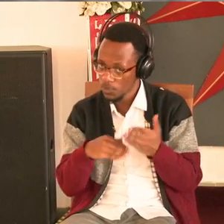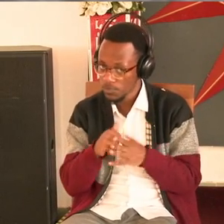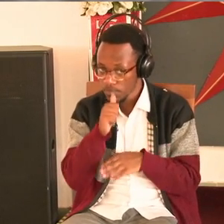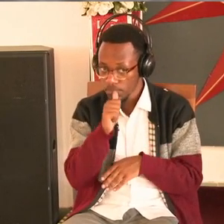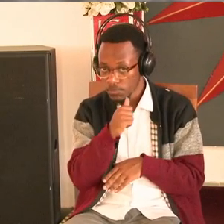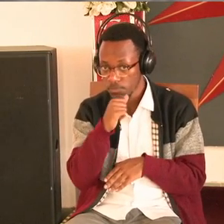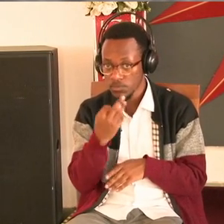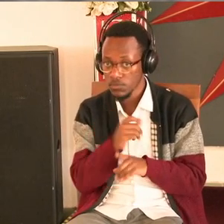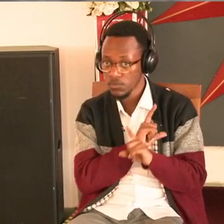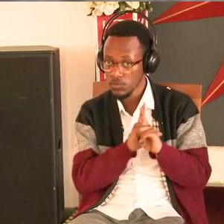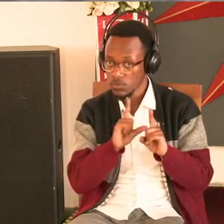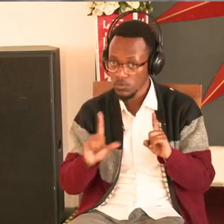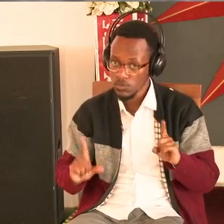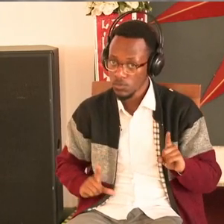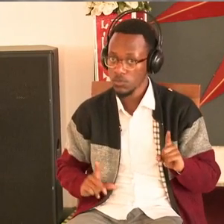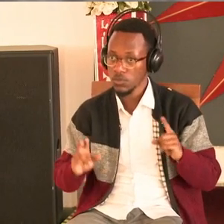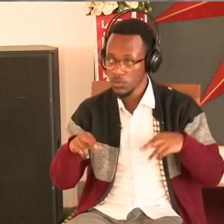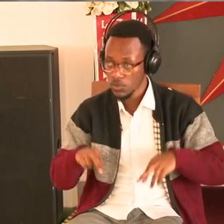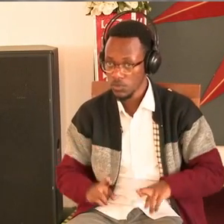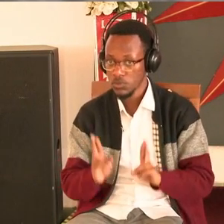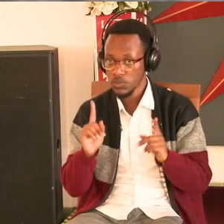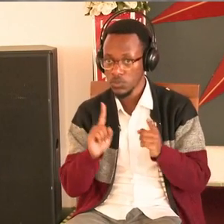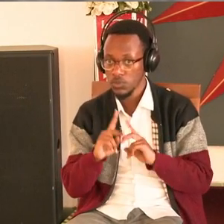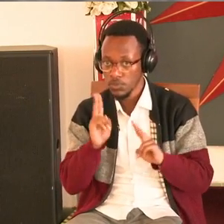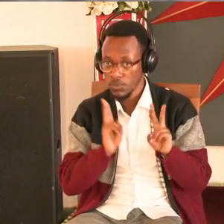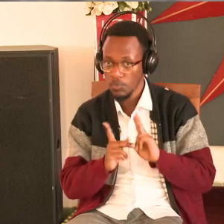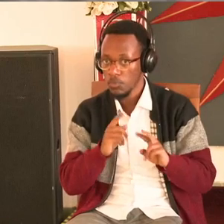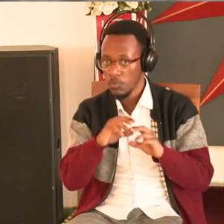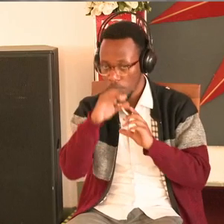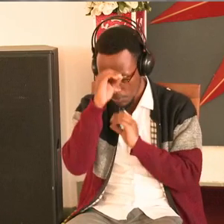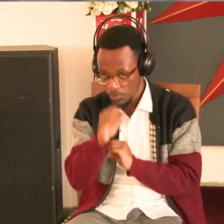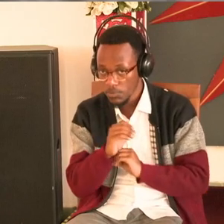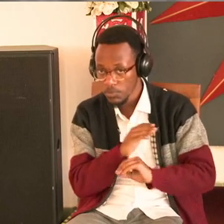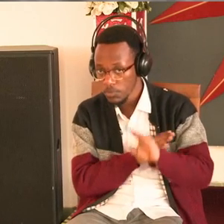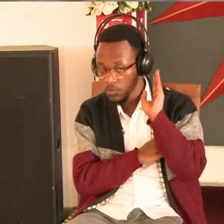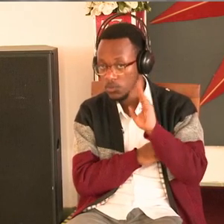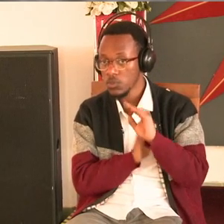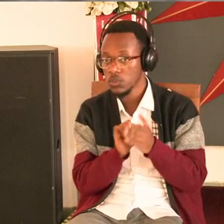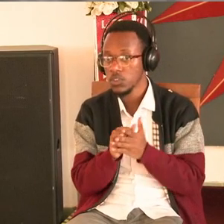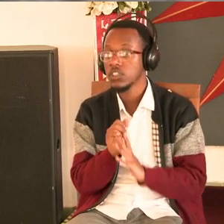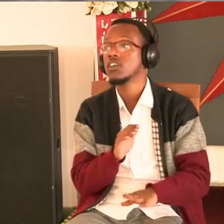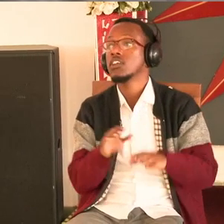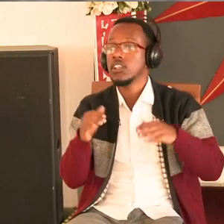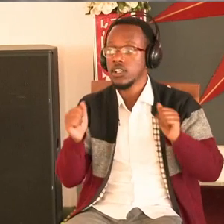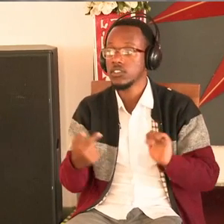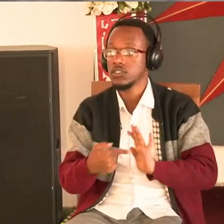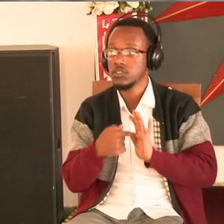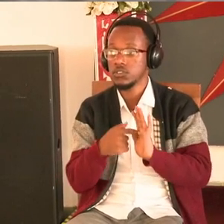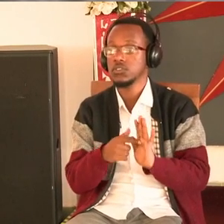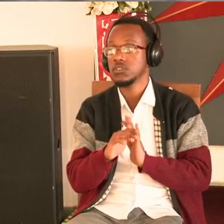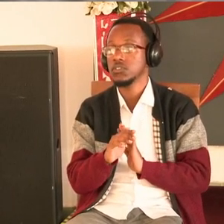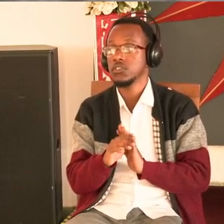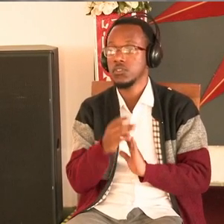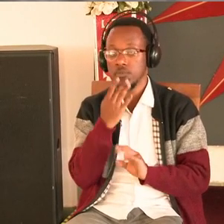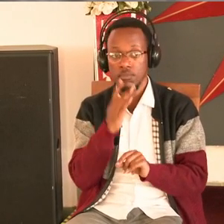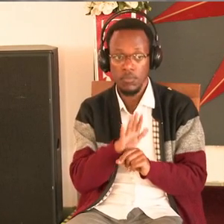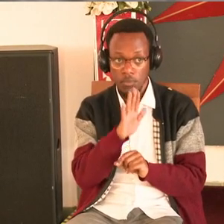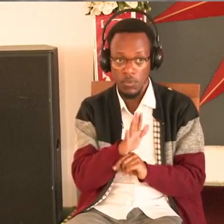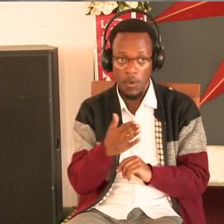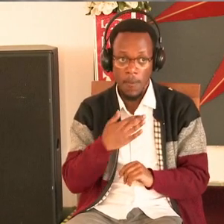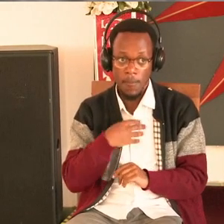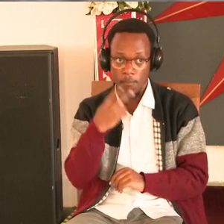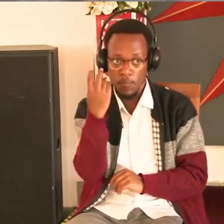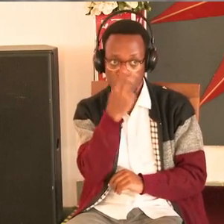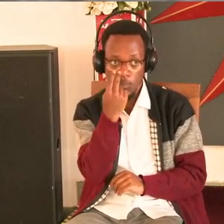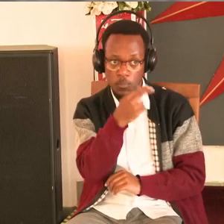by'Uwiteka bihishurirwe abamwubaha, azabereke isezerano rye. Maso yanjye